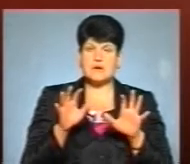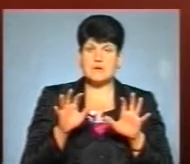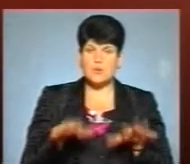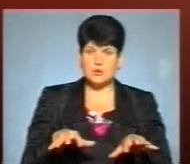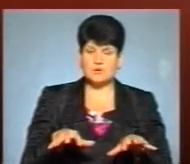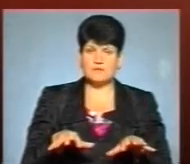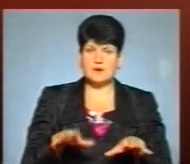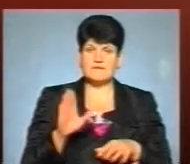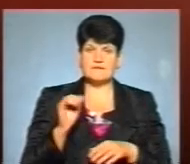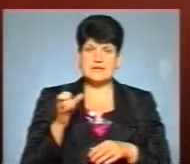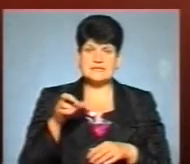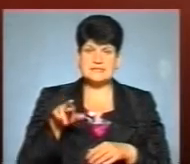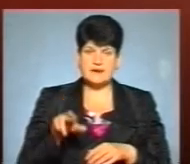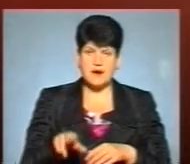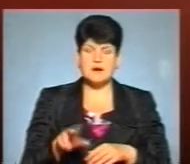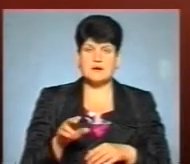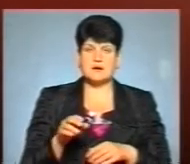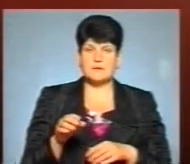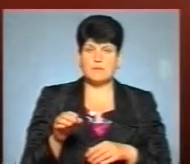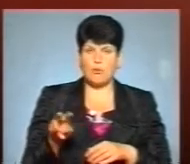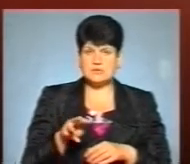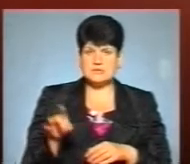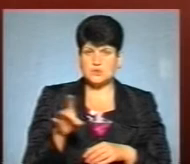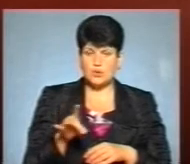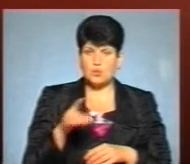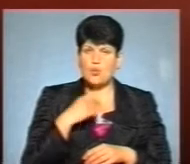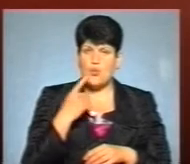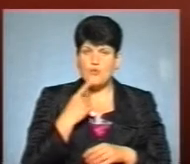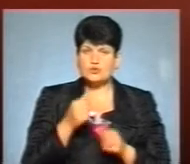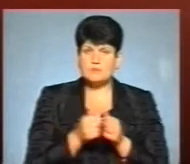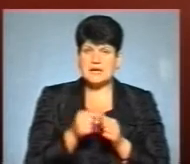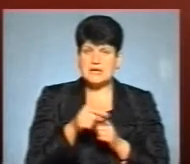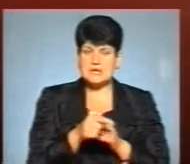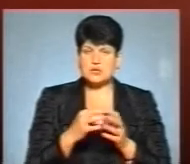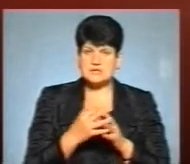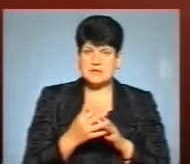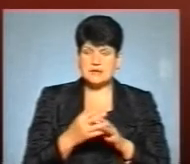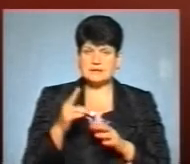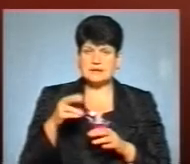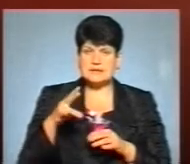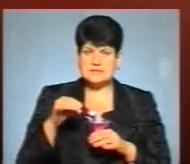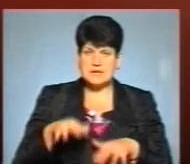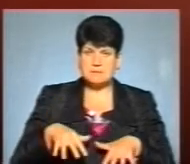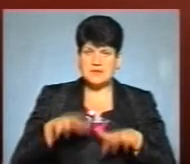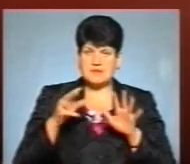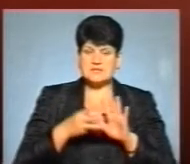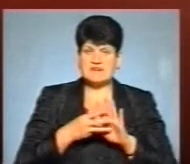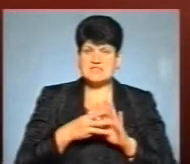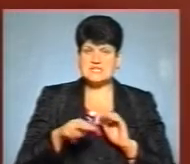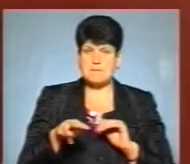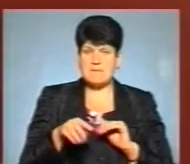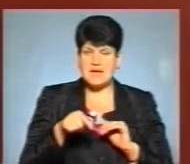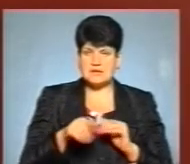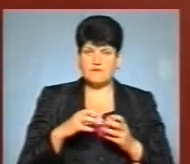Сільський голова села Вістрі Монастирського району Леся Грицак каже, що біля їхнього села Дністер піднявся на 8 метрів і